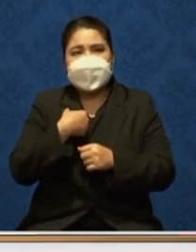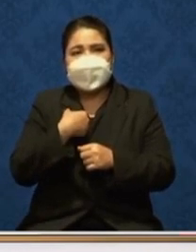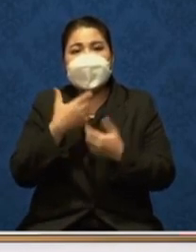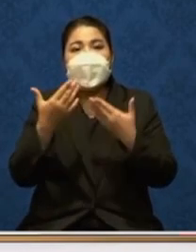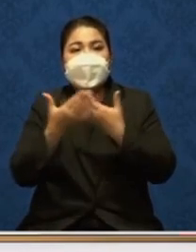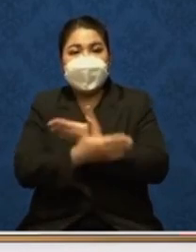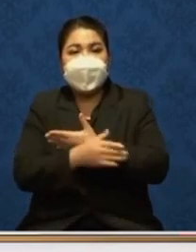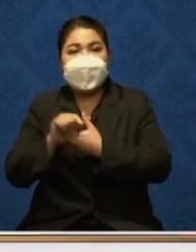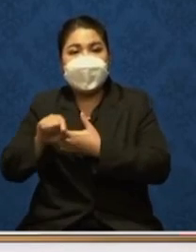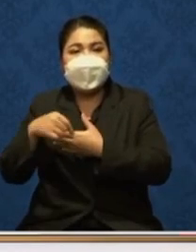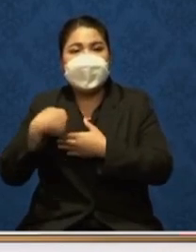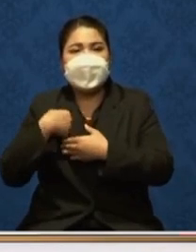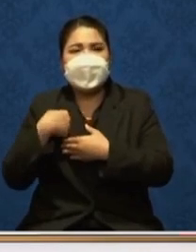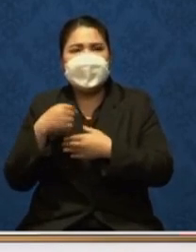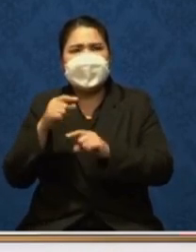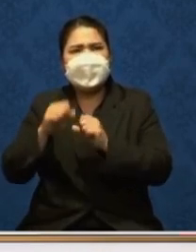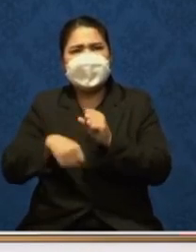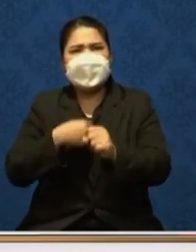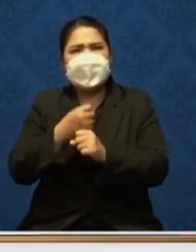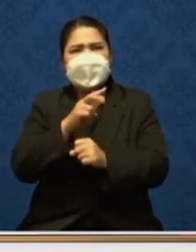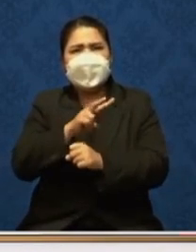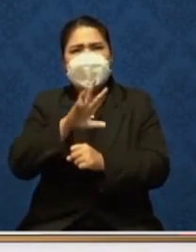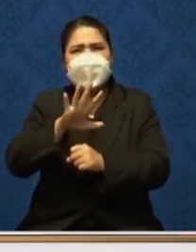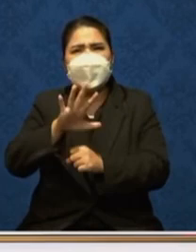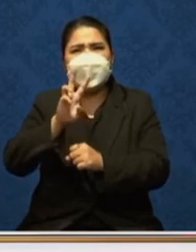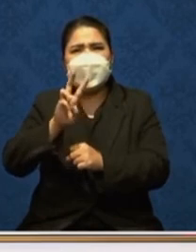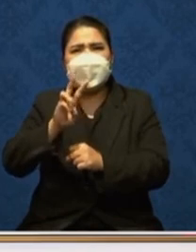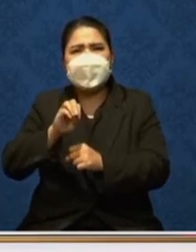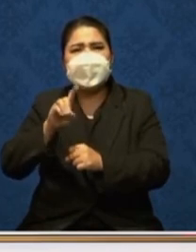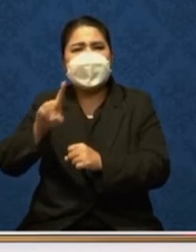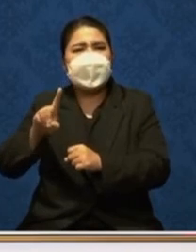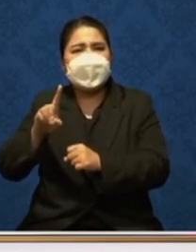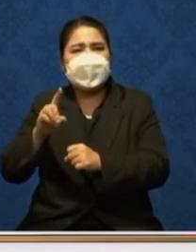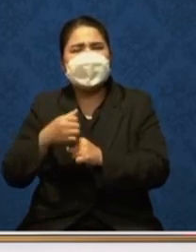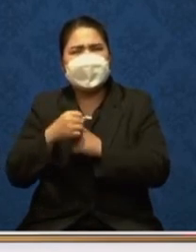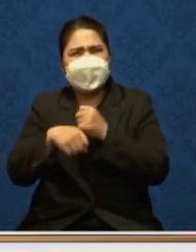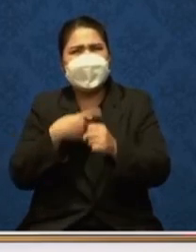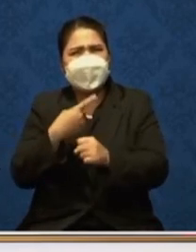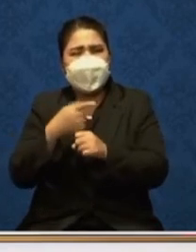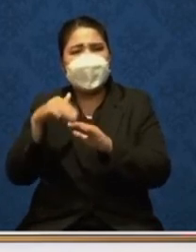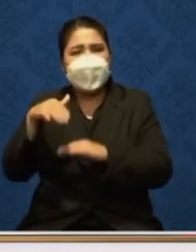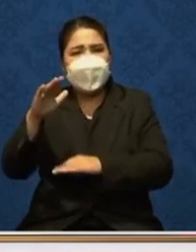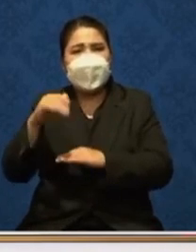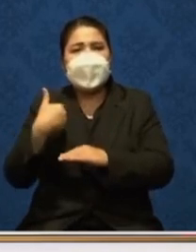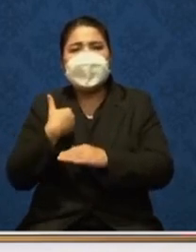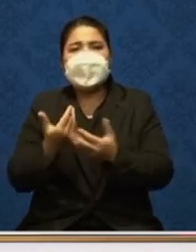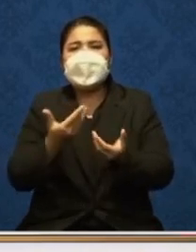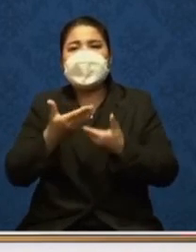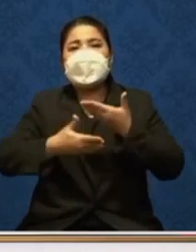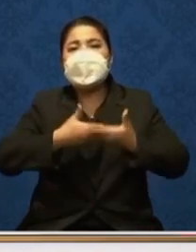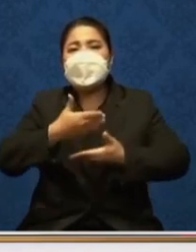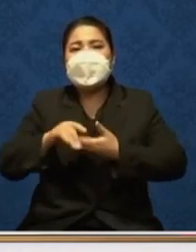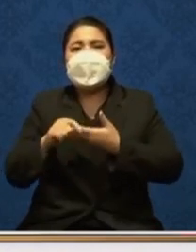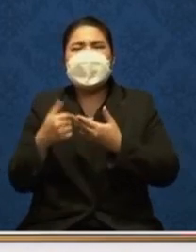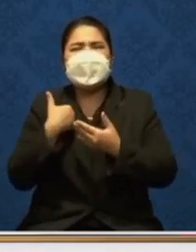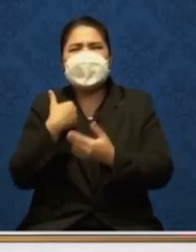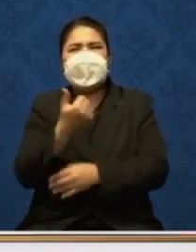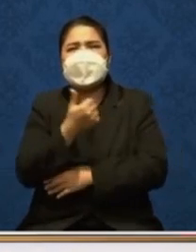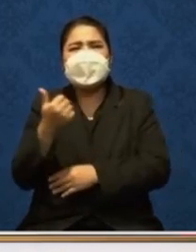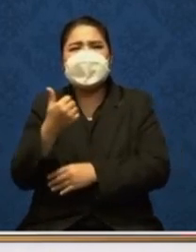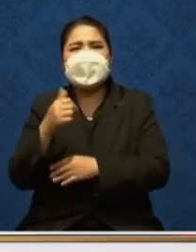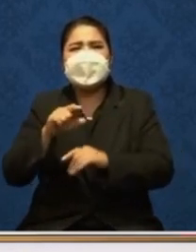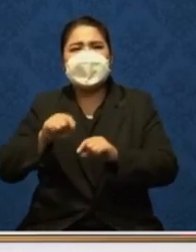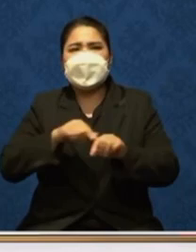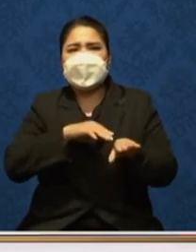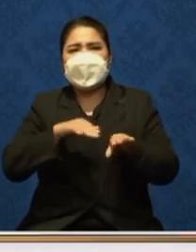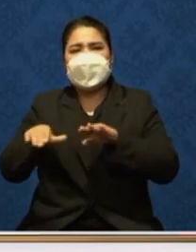ราคม 61มันตปีกว่าก่อนทจะเลือกตั้งสาเหตุในการขายออกมัอจะเป็เรื่องอื่นไม่ใช่พ